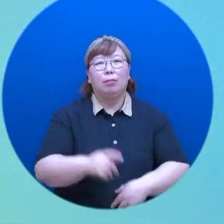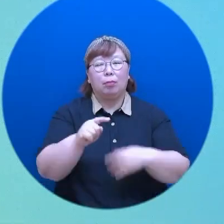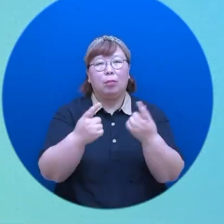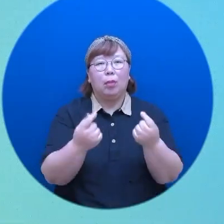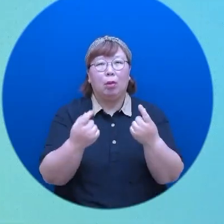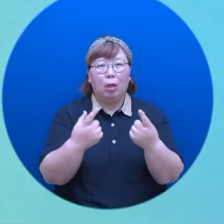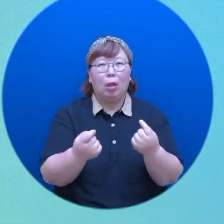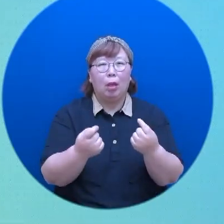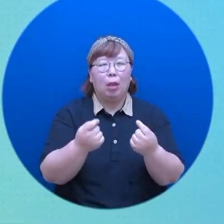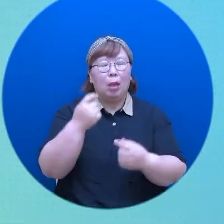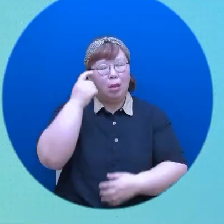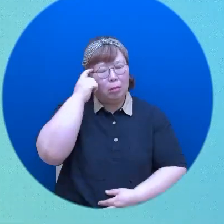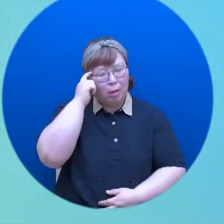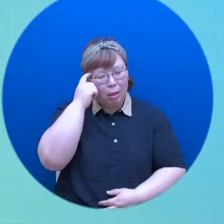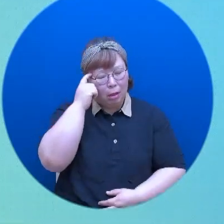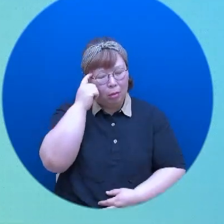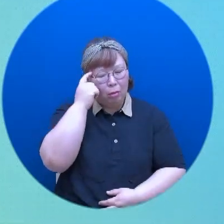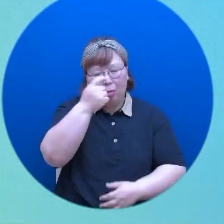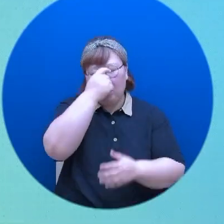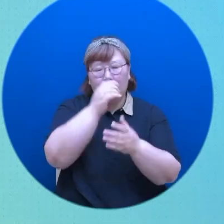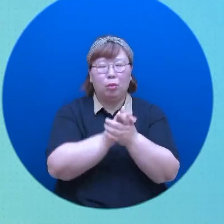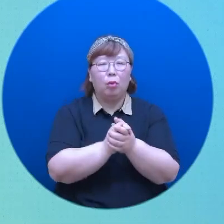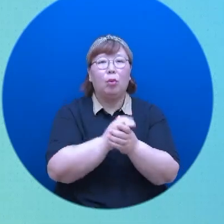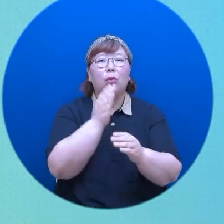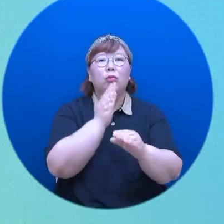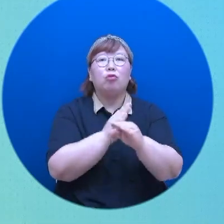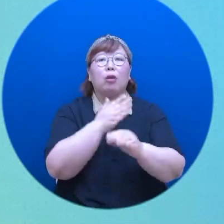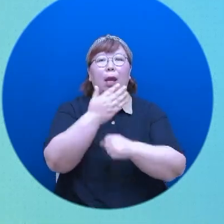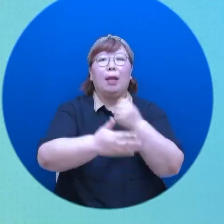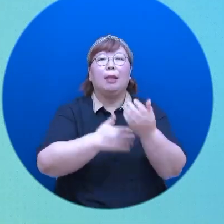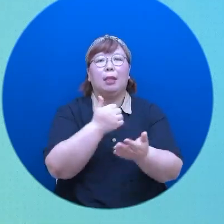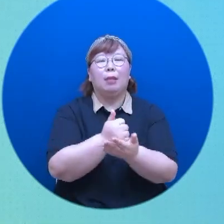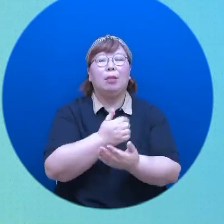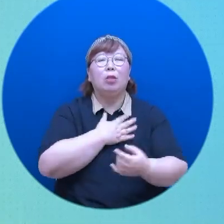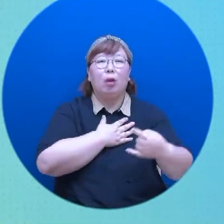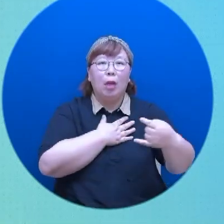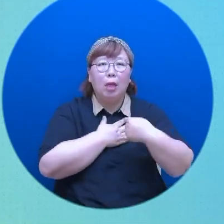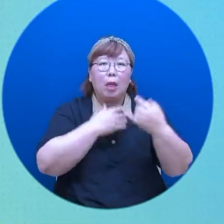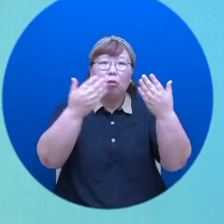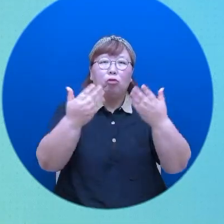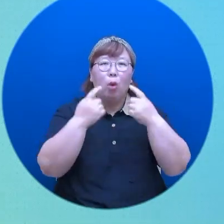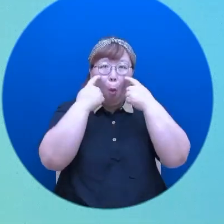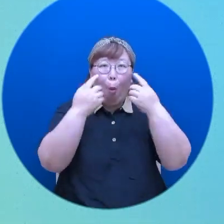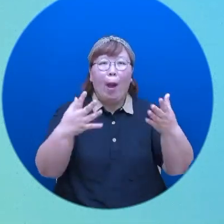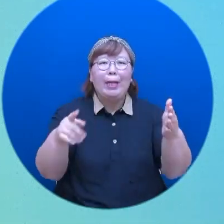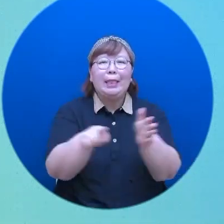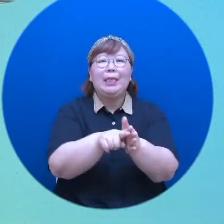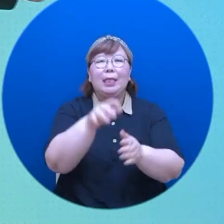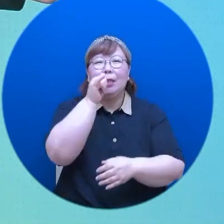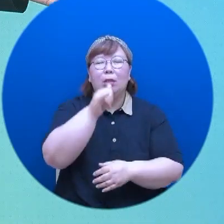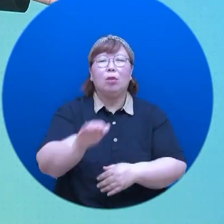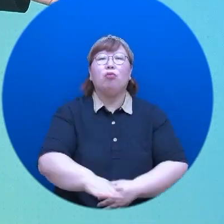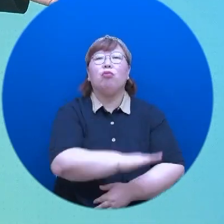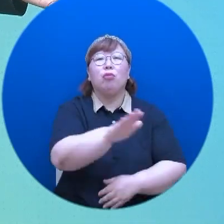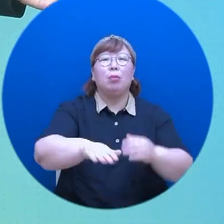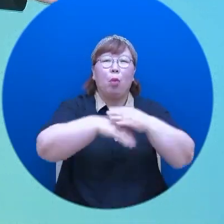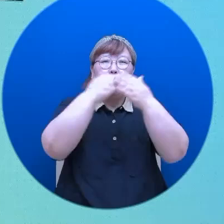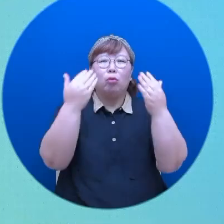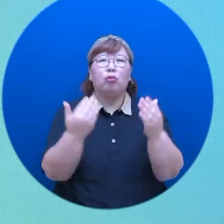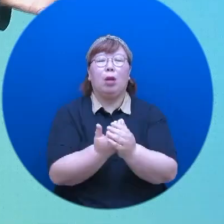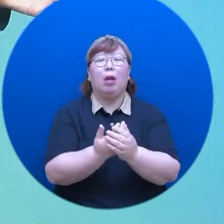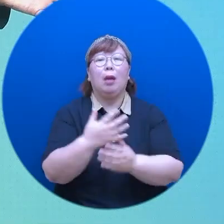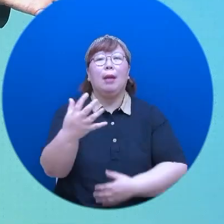묵상하고 기도하는 가운데 하나님이 저에게 주신 확신이 있었습니다. 우리 모두가 가질 수